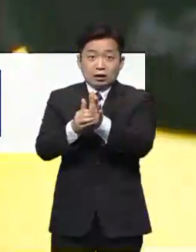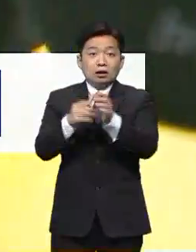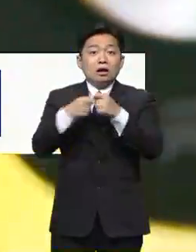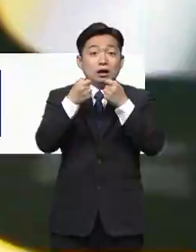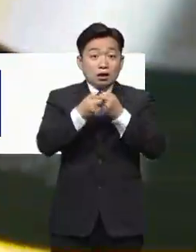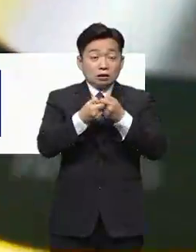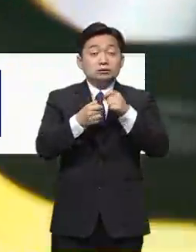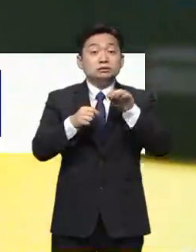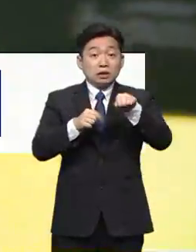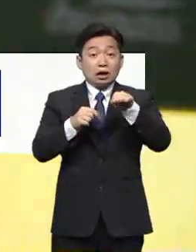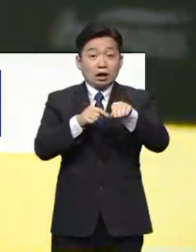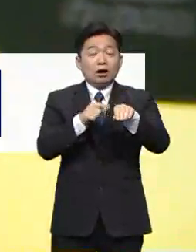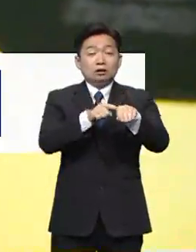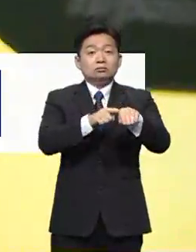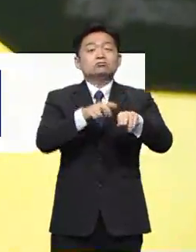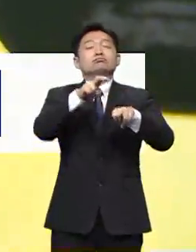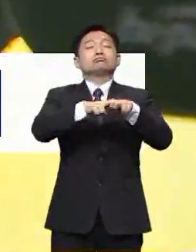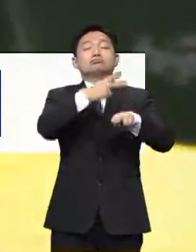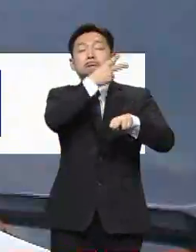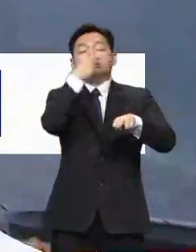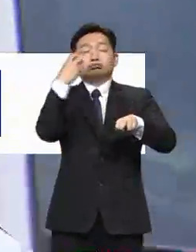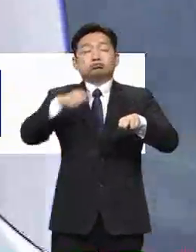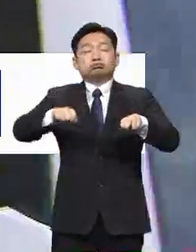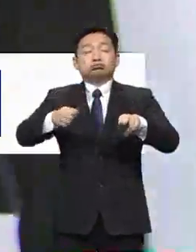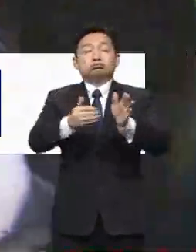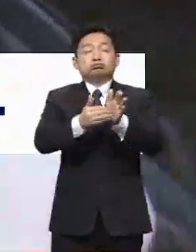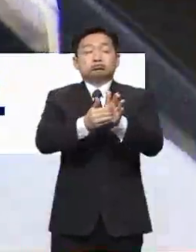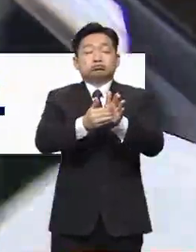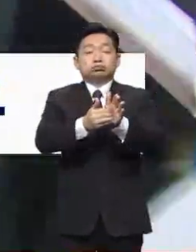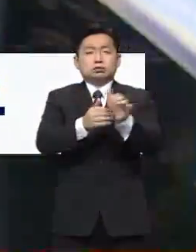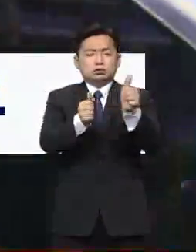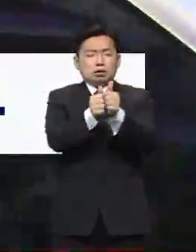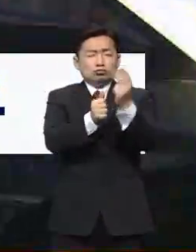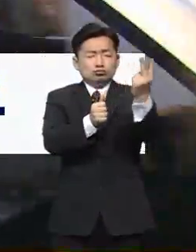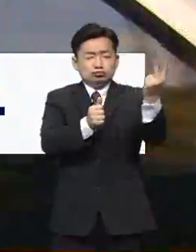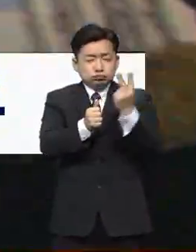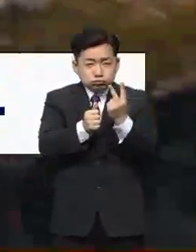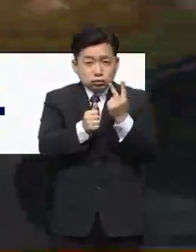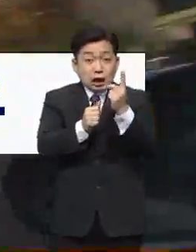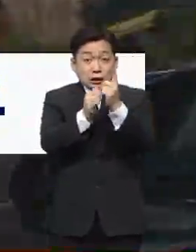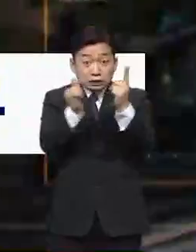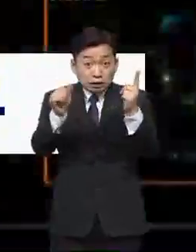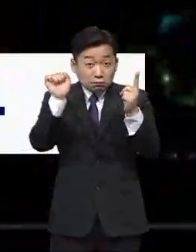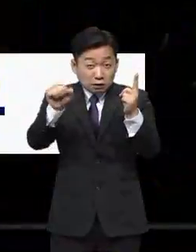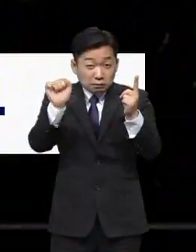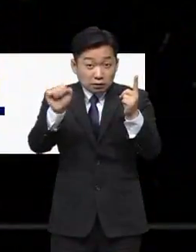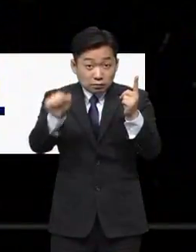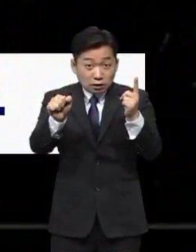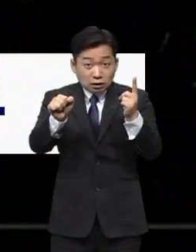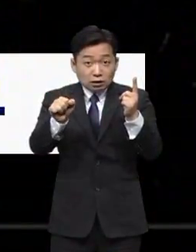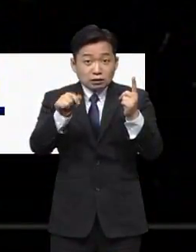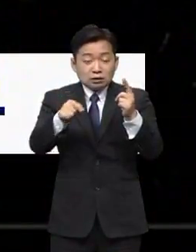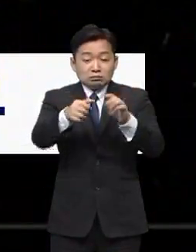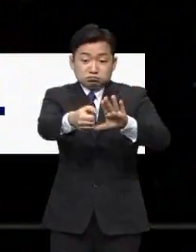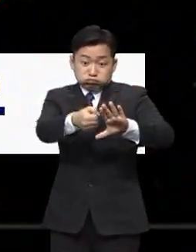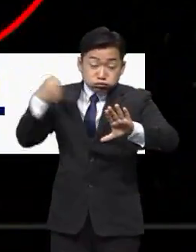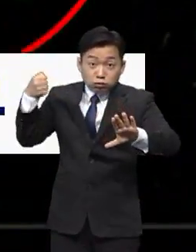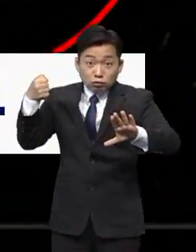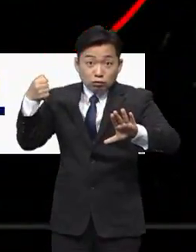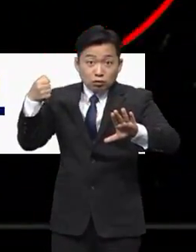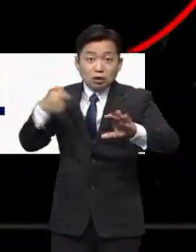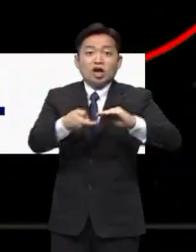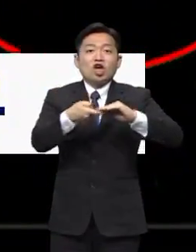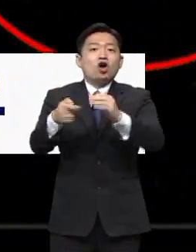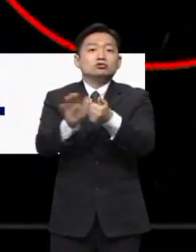시동을 켜고 잠이 들었습니다. 잠시 뒤 남자 두 명이 다가오더니 그중 한 명이 다짜고짜 차 문을 열고